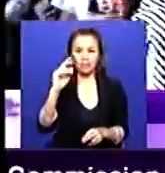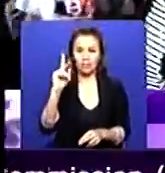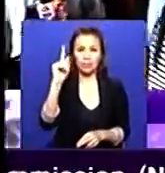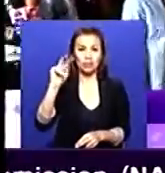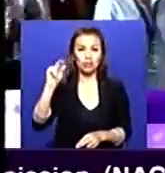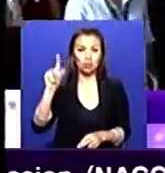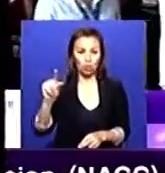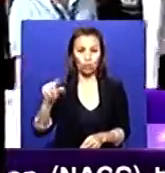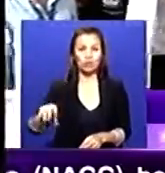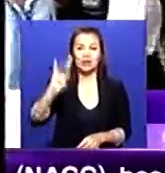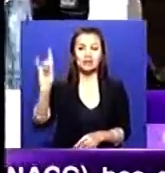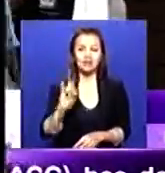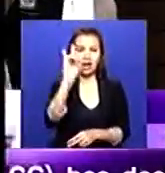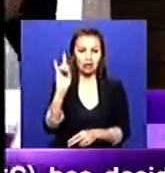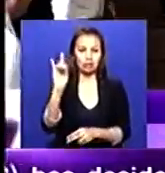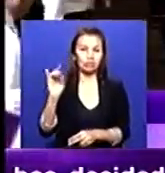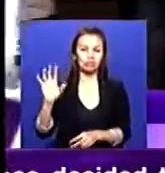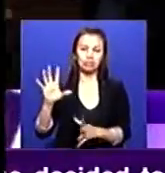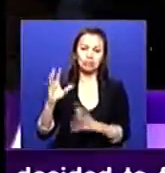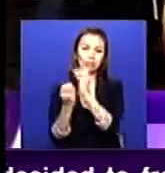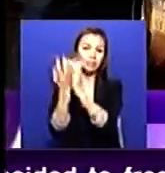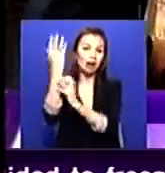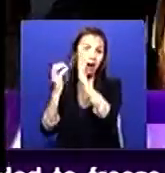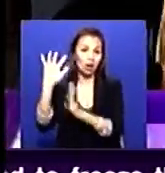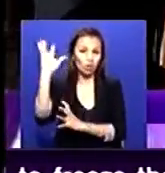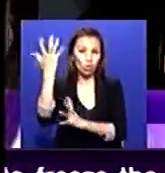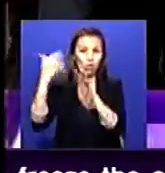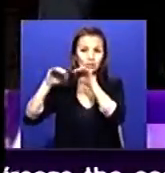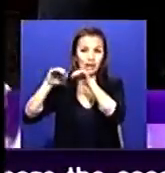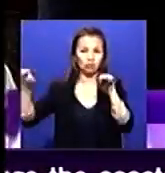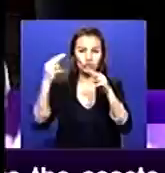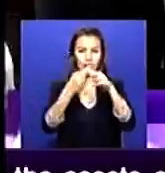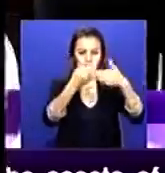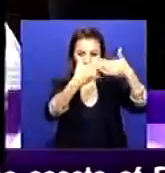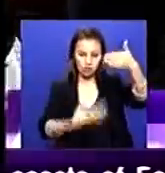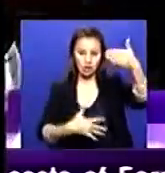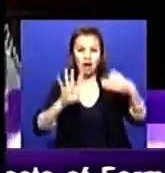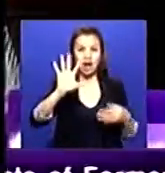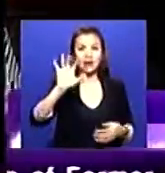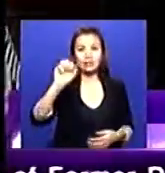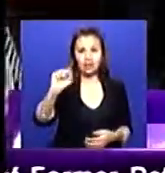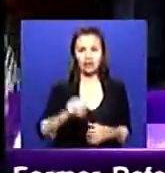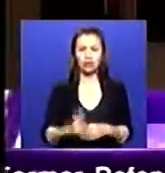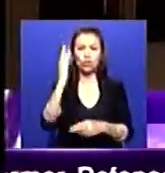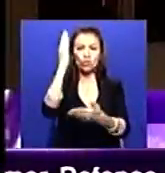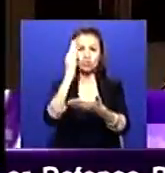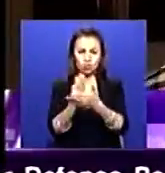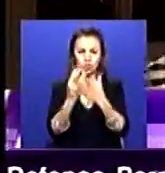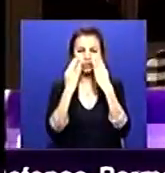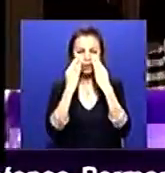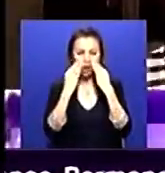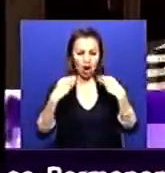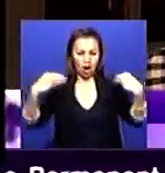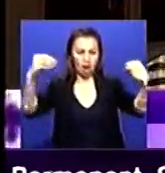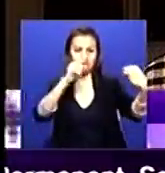นสัตว์ป่าโลกสากลนำรายชื่อผู้สนับสนุนกว่า 500,000 รายชื่อในโครงการหยุดค้างาหยุดฆ่าช้างยื่น